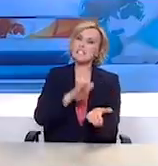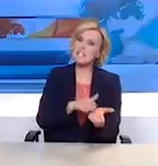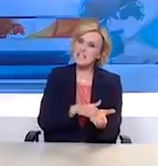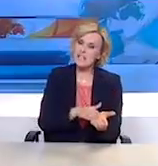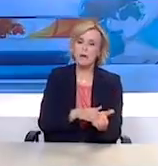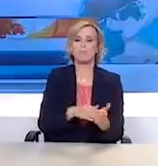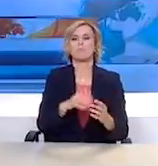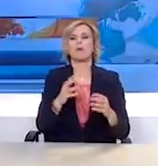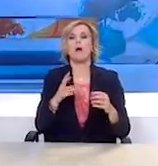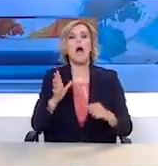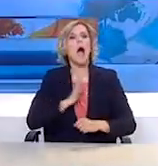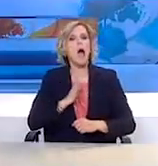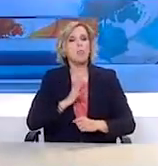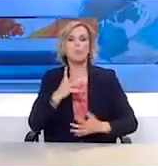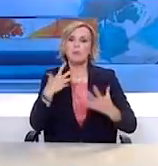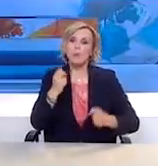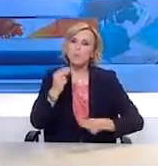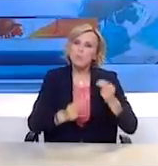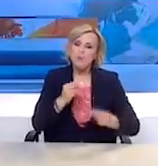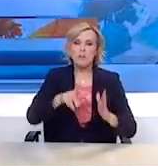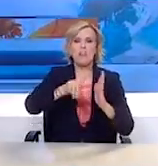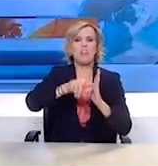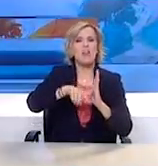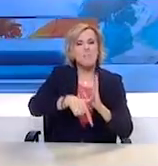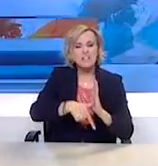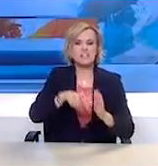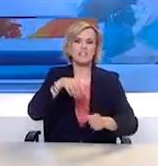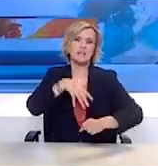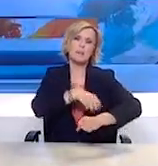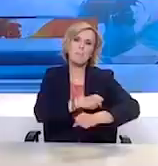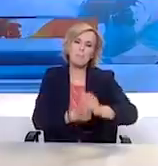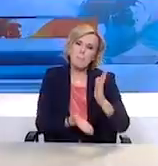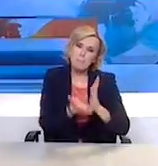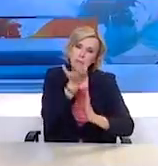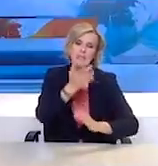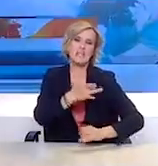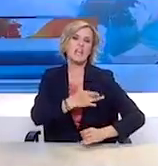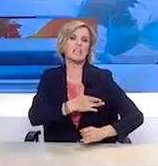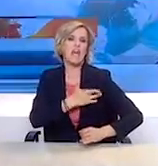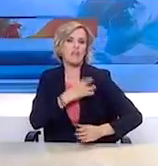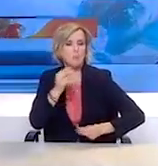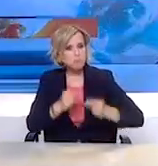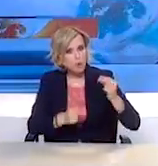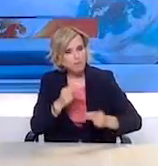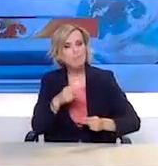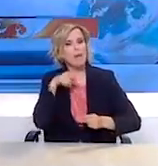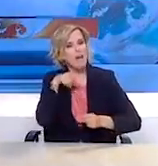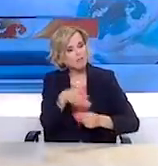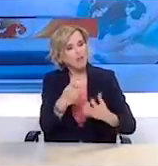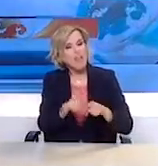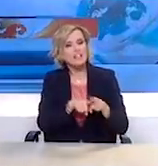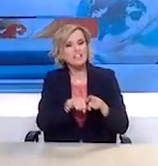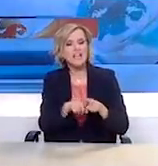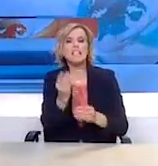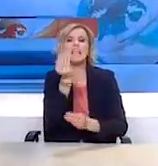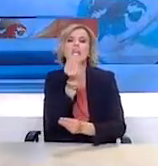νοσήματα, υποκείμενα νοσήματα, χρόνια νοσήματα συμμετέχουν σε αυτή, σαν παράγοντες κινδύνου, σε αυτή την εκδήλωση σοβαρής νόσου. Να θυμίσουμε εδώ βέβαια ότι τα